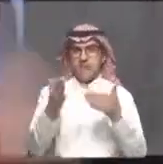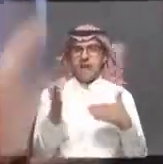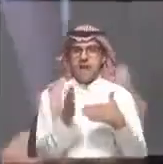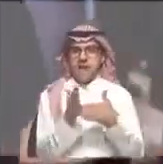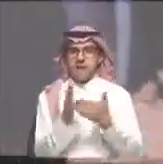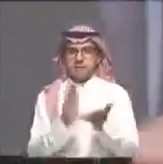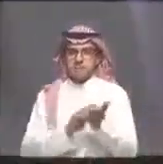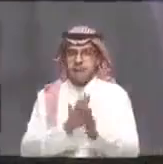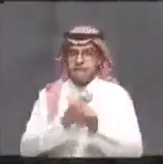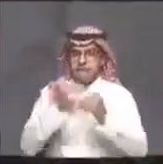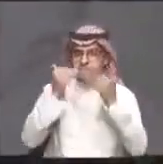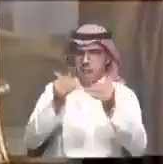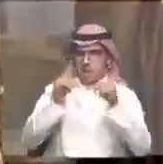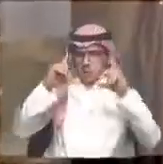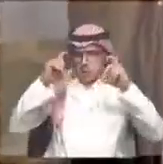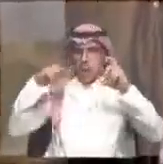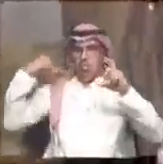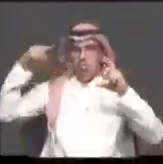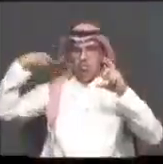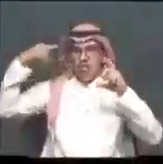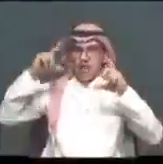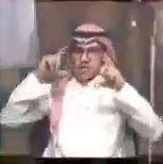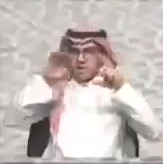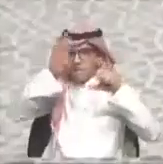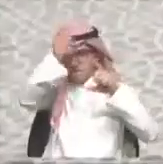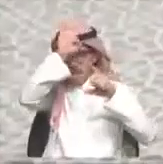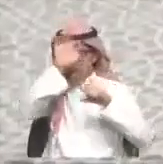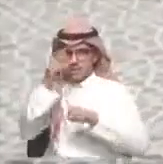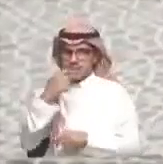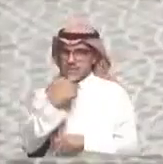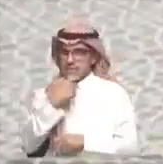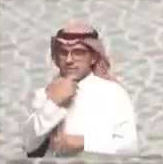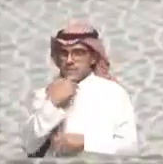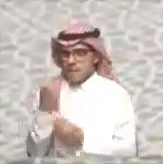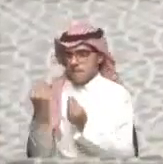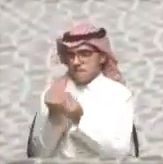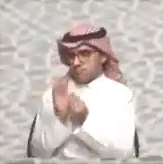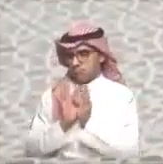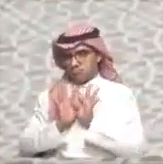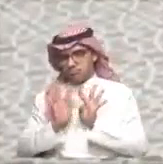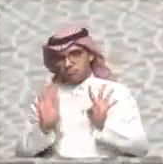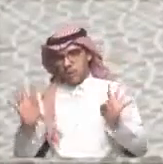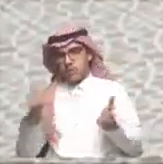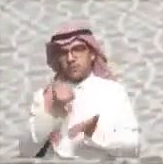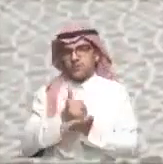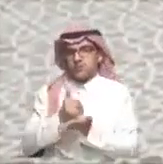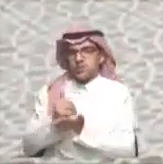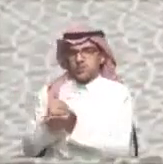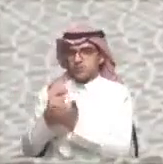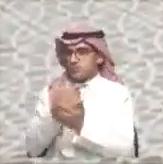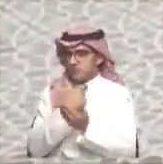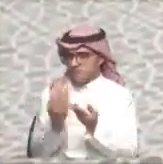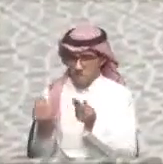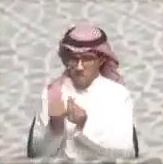التمرين التقطت الصور التذكارية لخادم الحرمين الشريفين وأصحاب الجلالة والفخامة والسمو قادة وكبار ممثلي